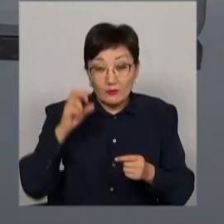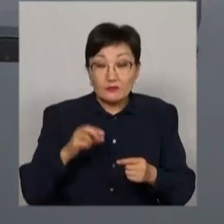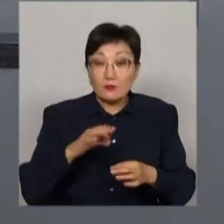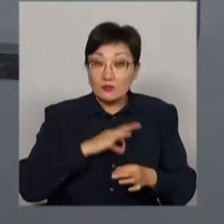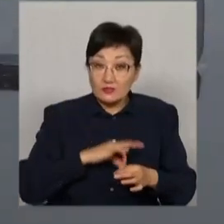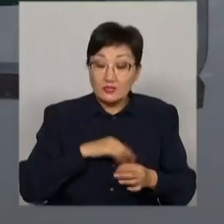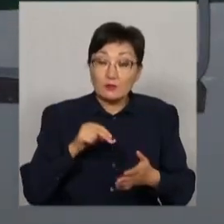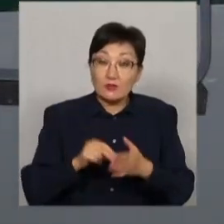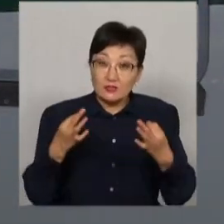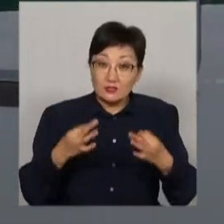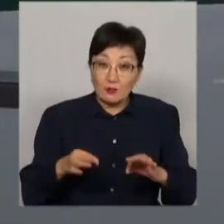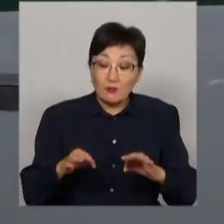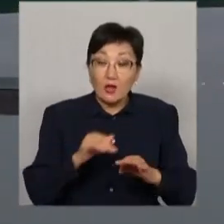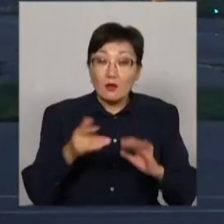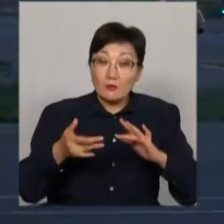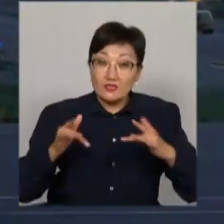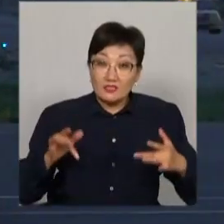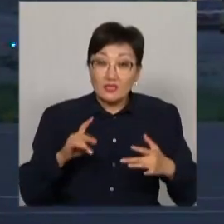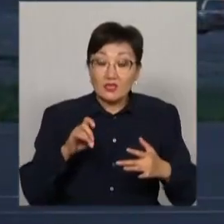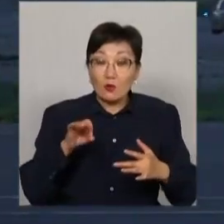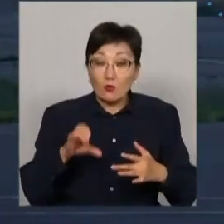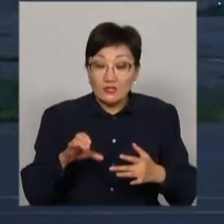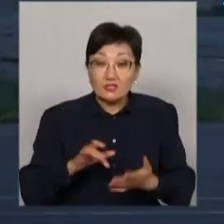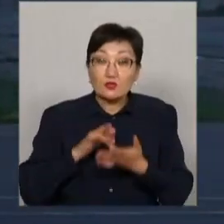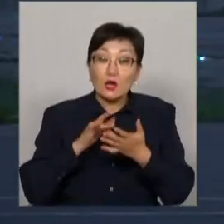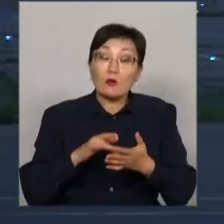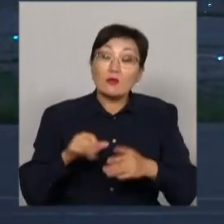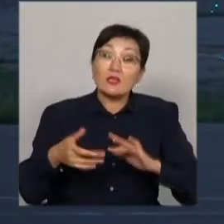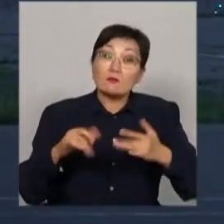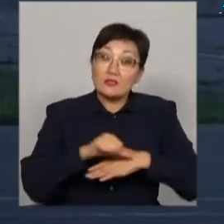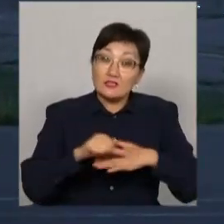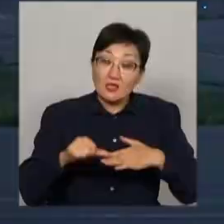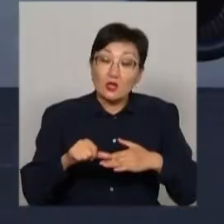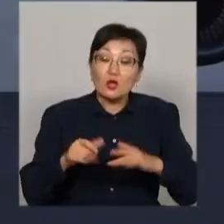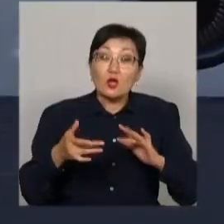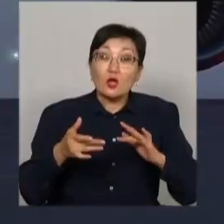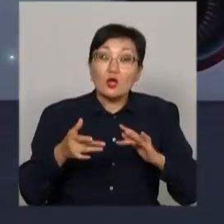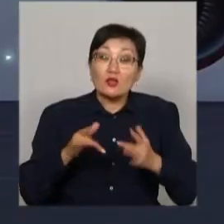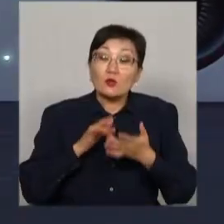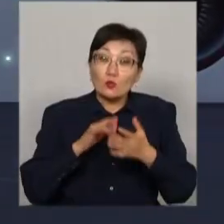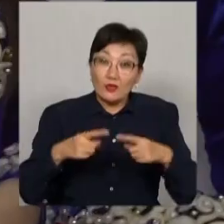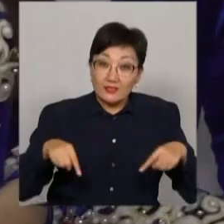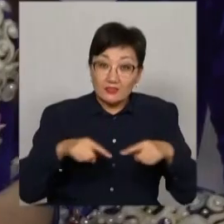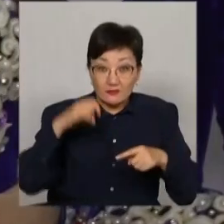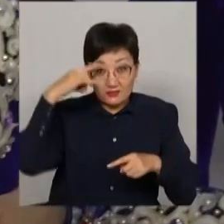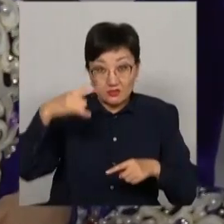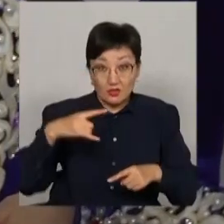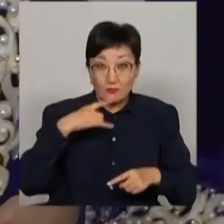Все цены доступны на официальном сайте NEOS, туристических платформах и в турагентствах страны.